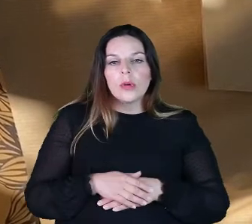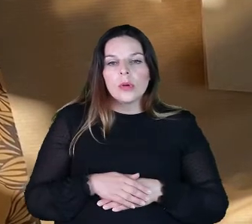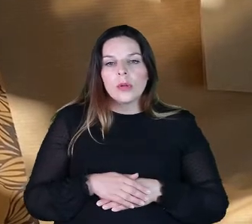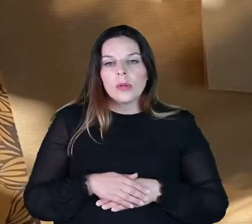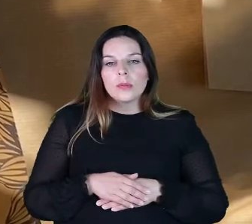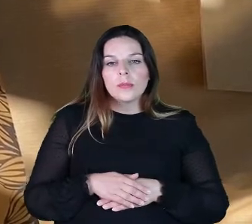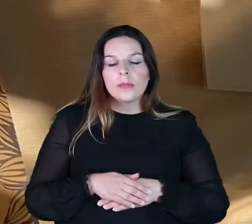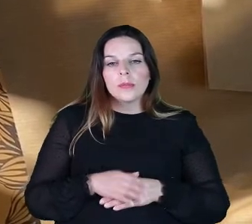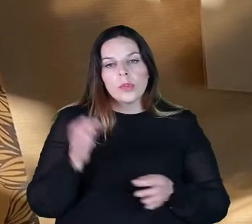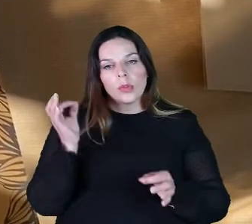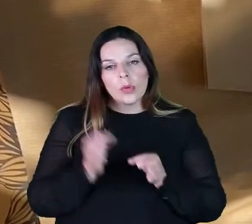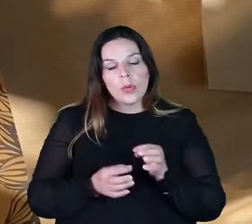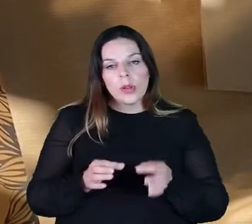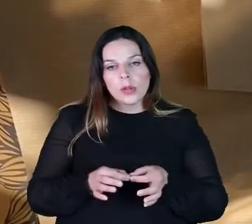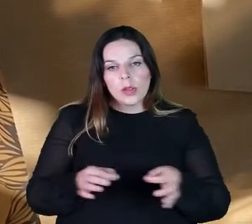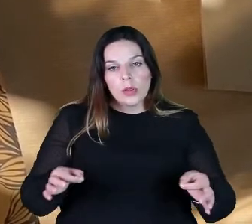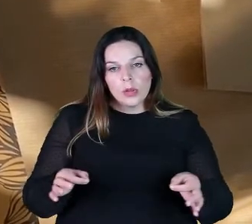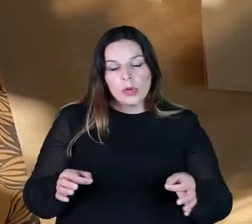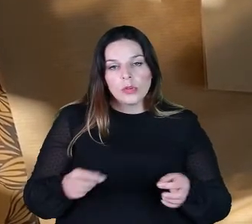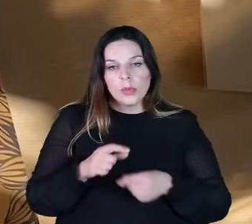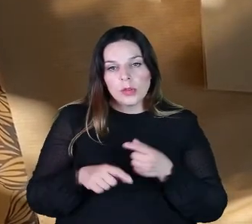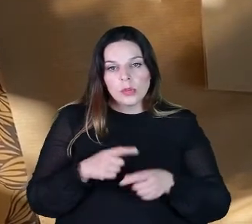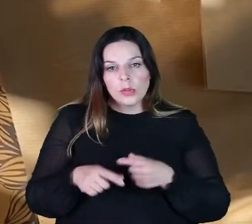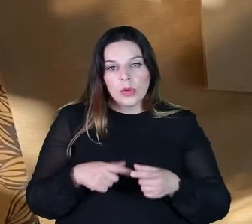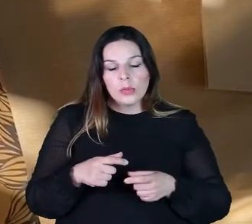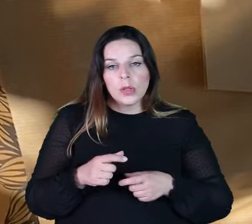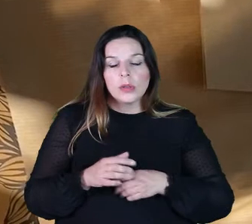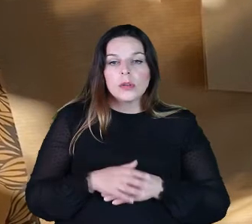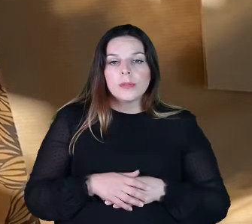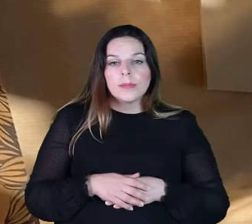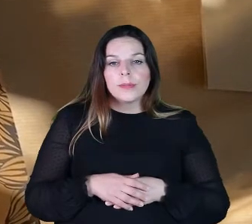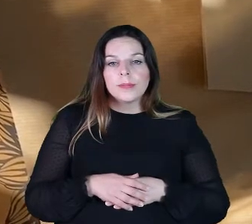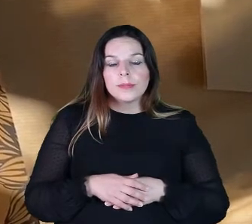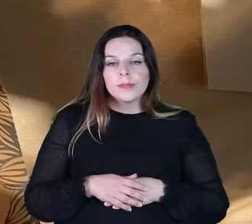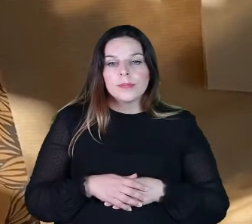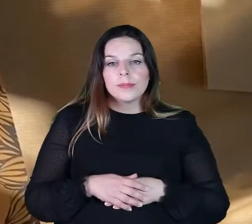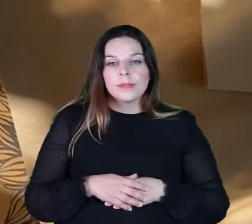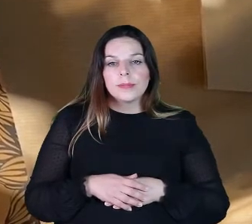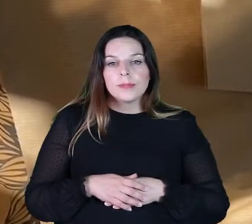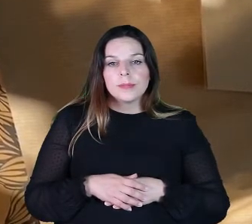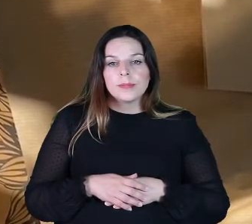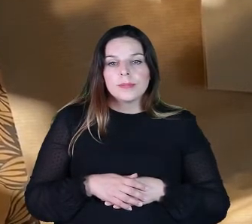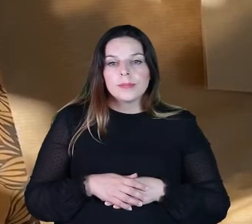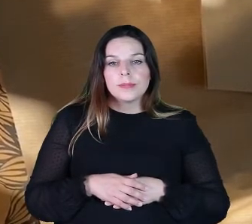więc muszę je znowu na cztery złożyć i odrobinę zmniejszyć.